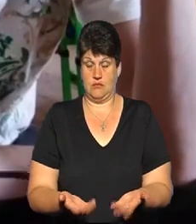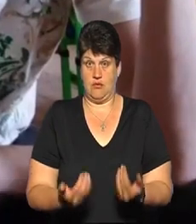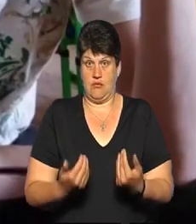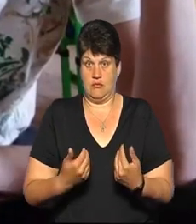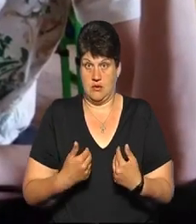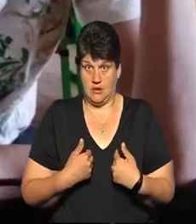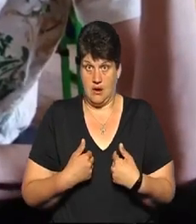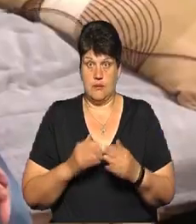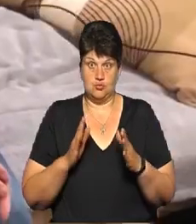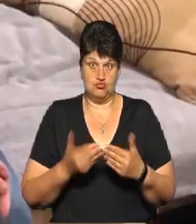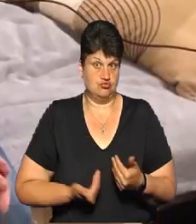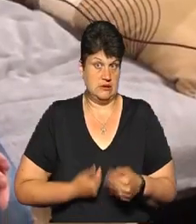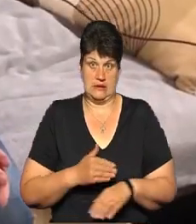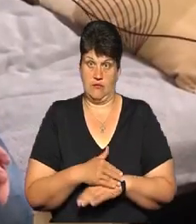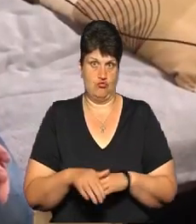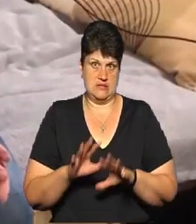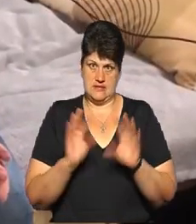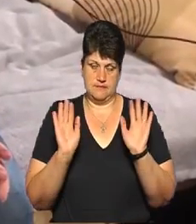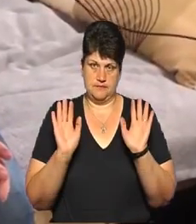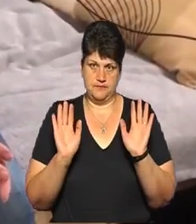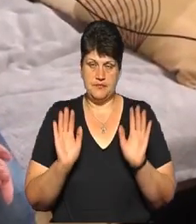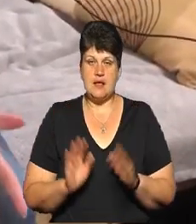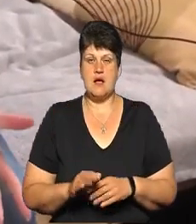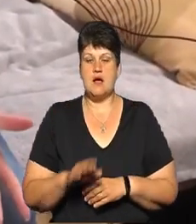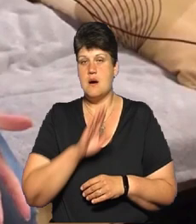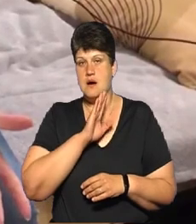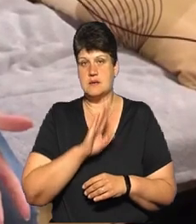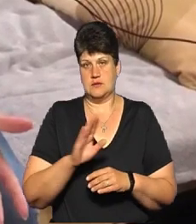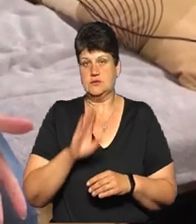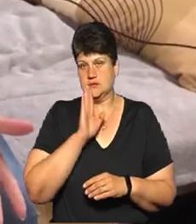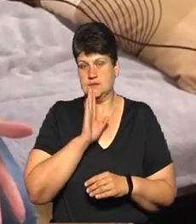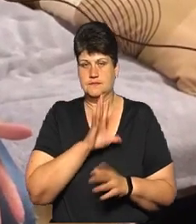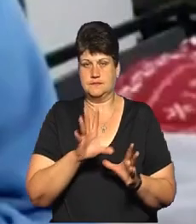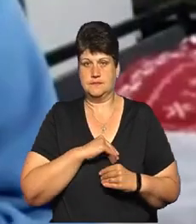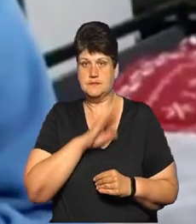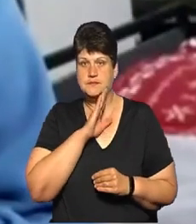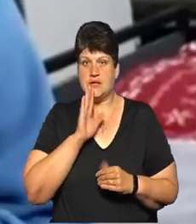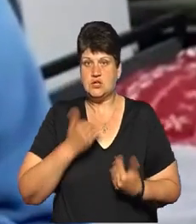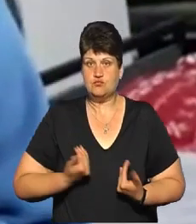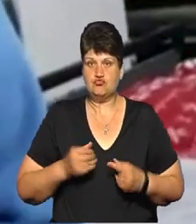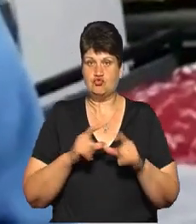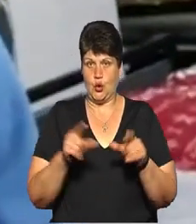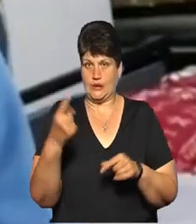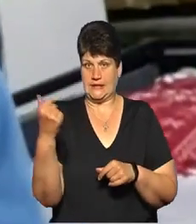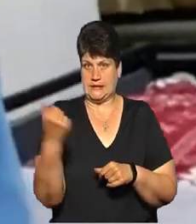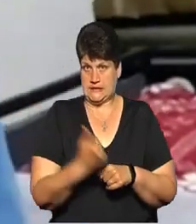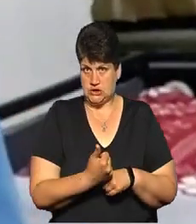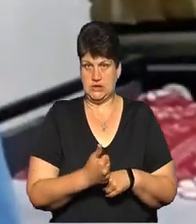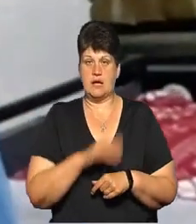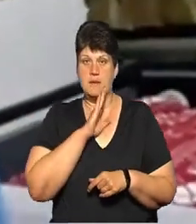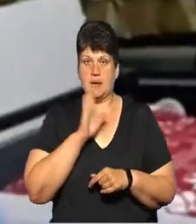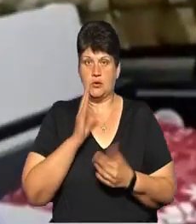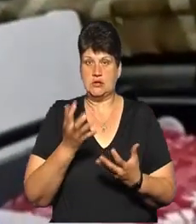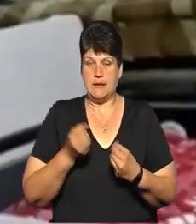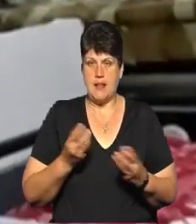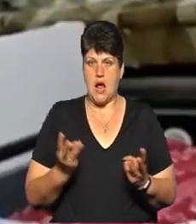на вулиці і все. Ганна із матір'ю із Попасної Луганської області. Вони живуть у школі тиждень. Матір Гани отримала опіки,